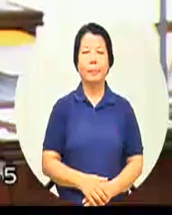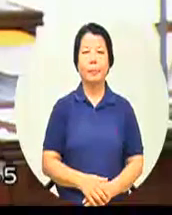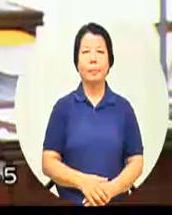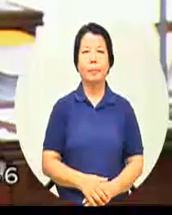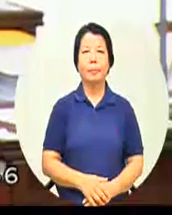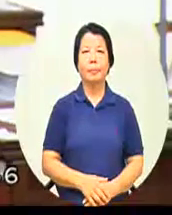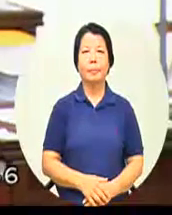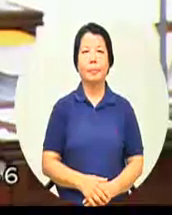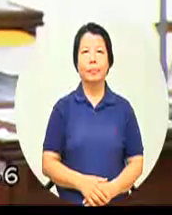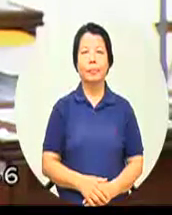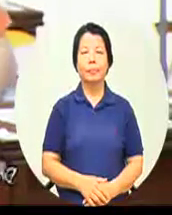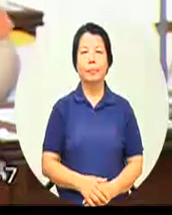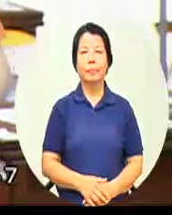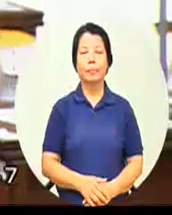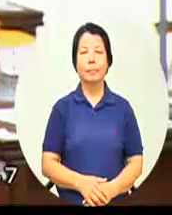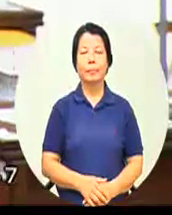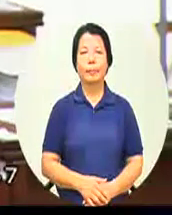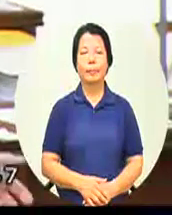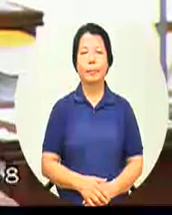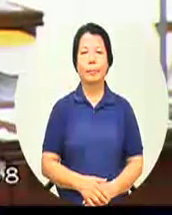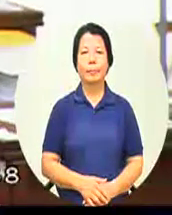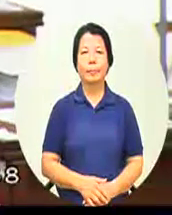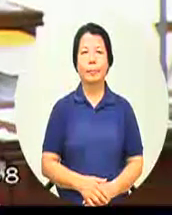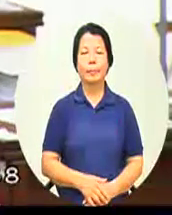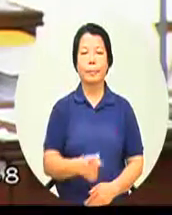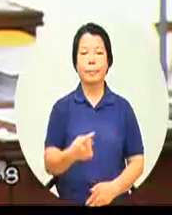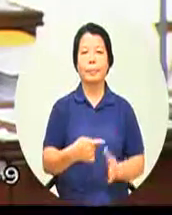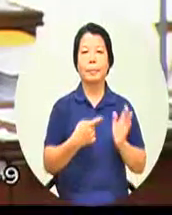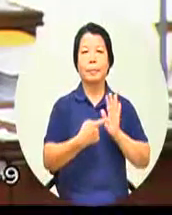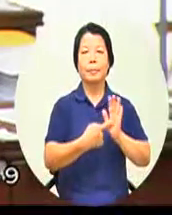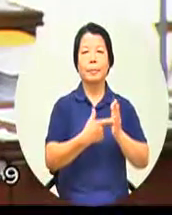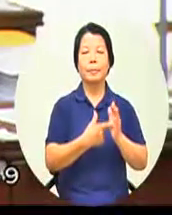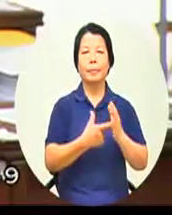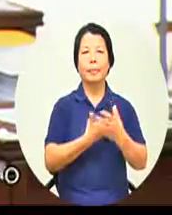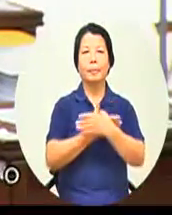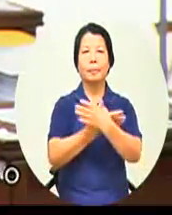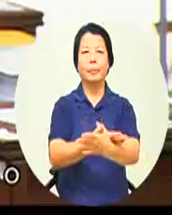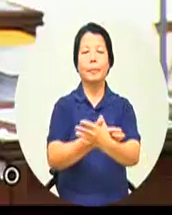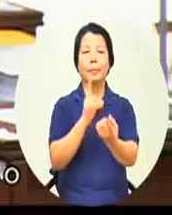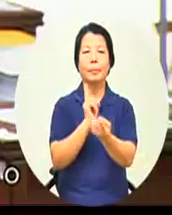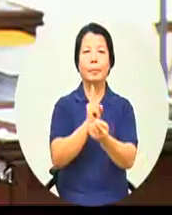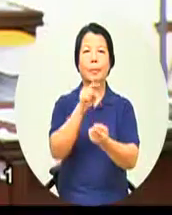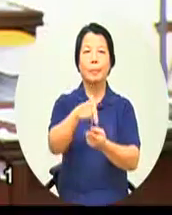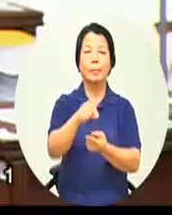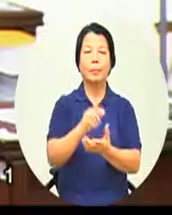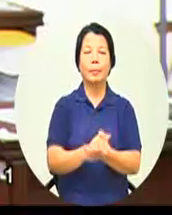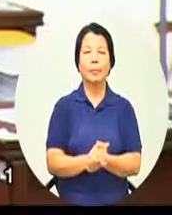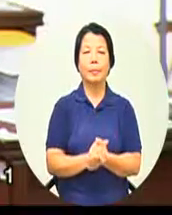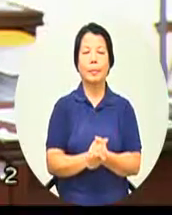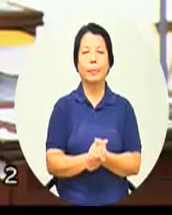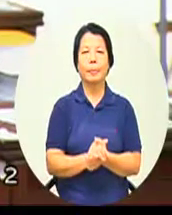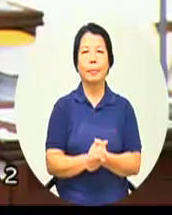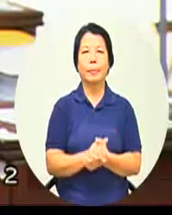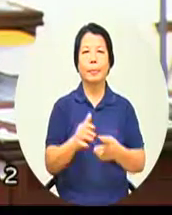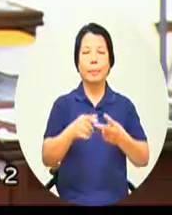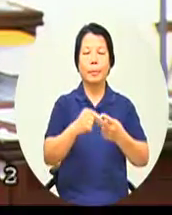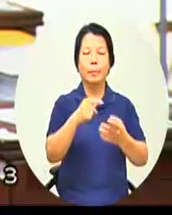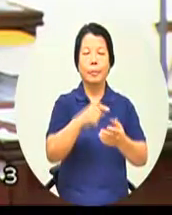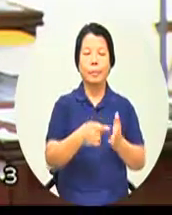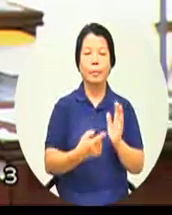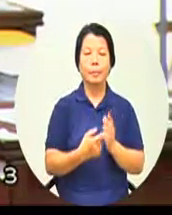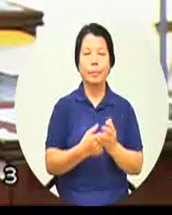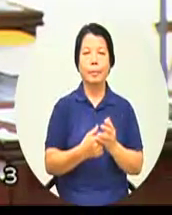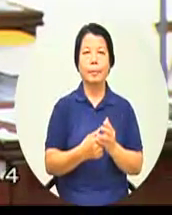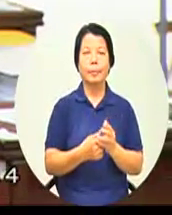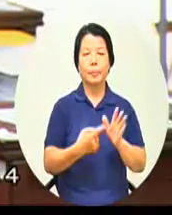起码。伊就表扬因对哦，因对这种面，大家伊预算电视台点点哦，来做是表扬的啊。